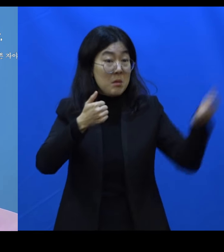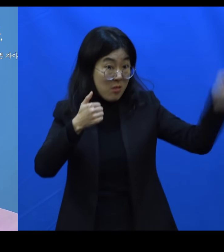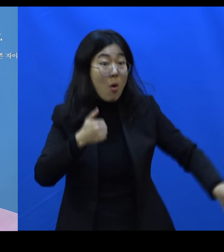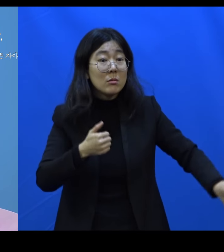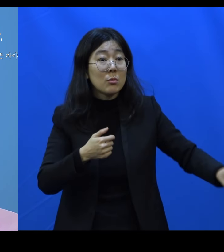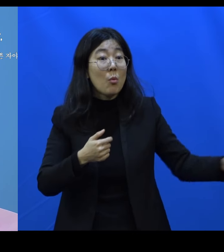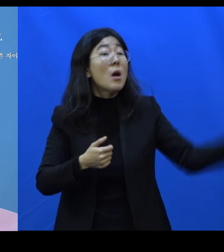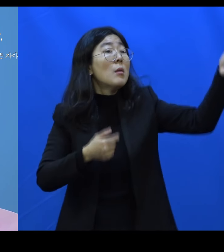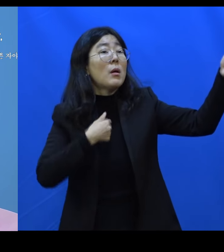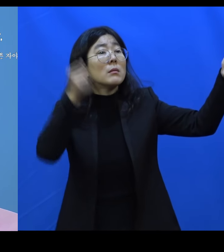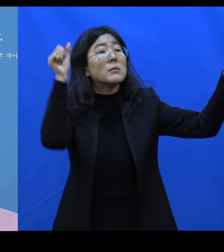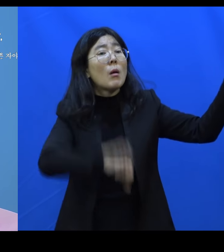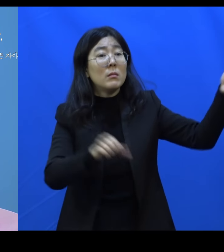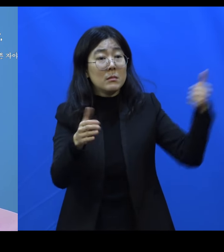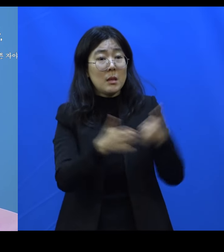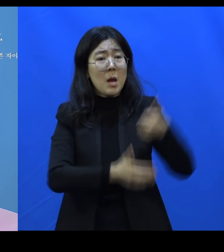경쟁이잖아요.